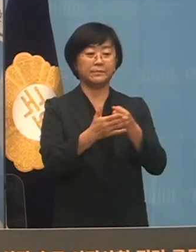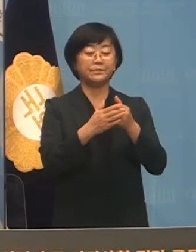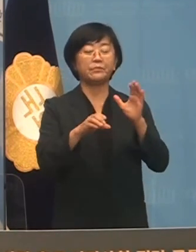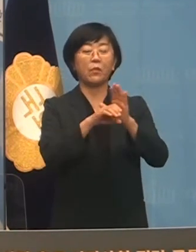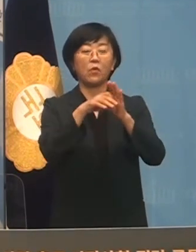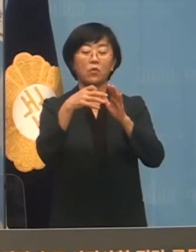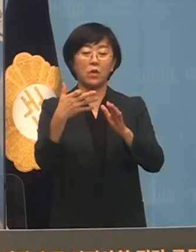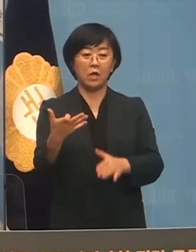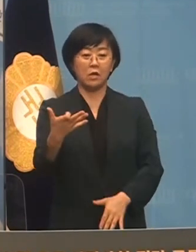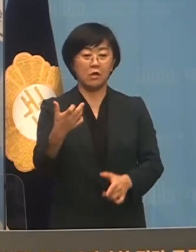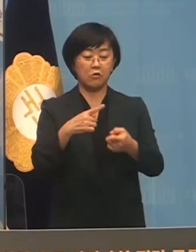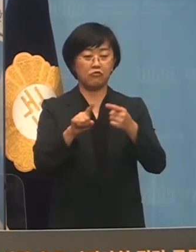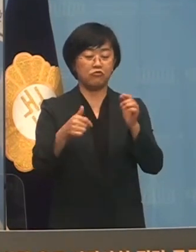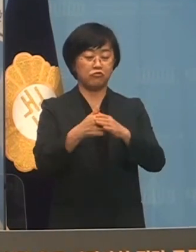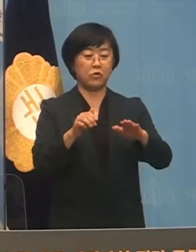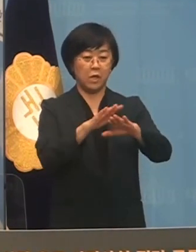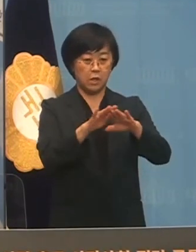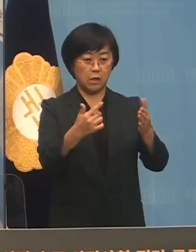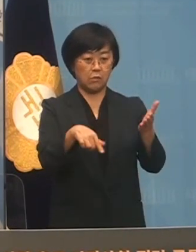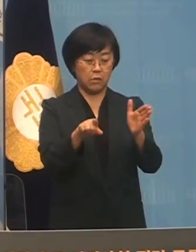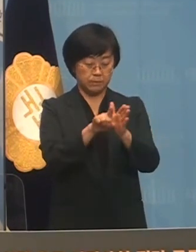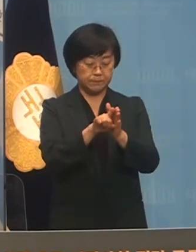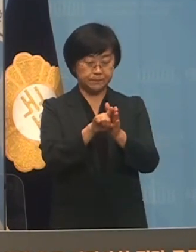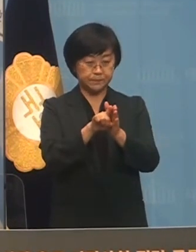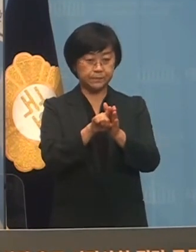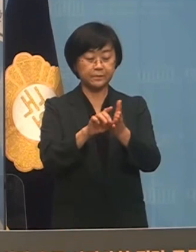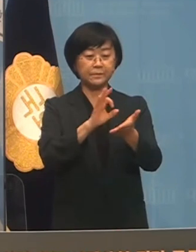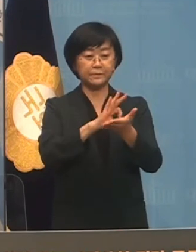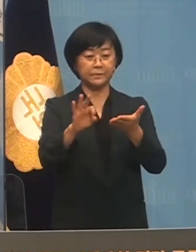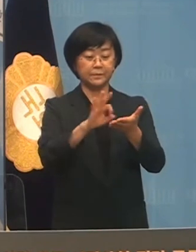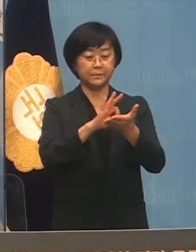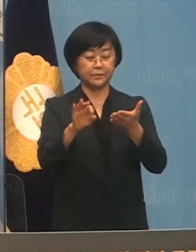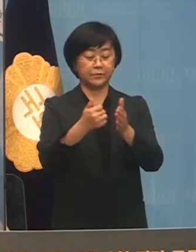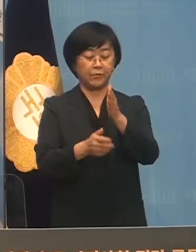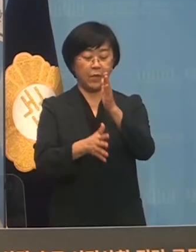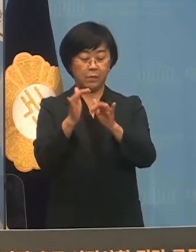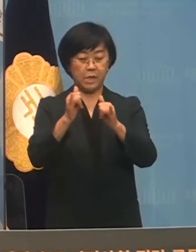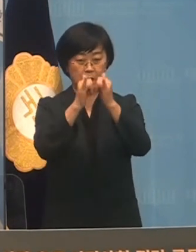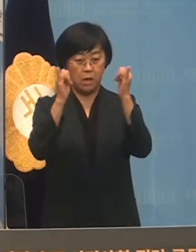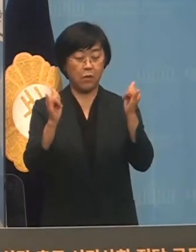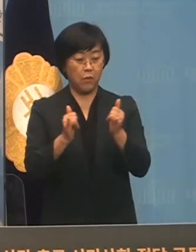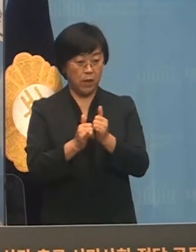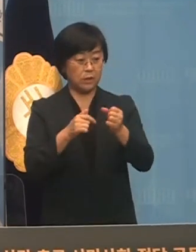예산으로 사용하자는 시민사회의 뜻을 국회에 전달하는 자리입니다.